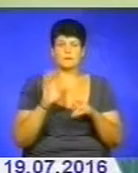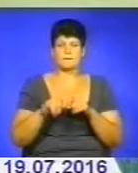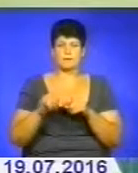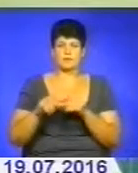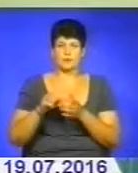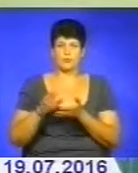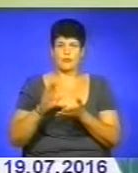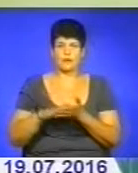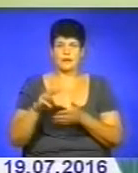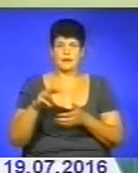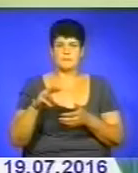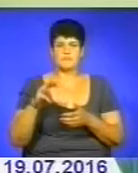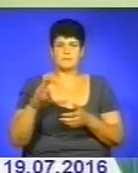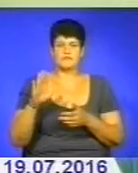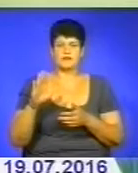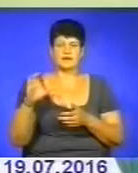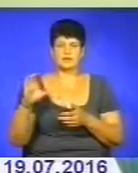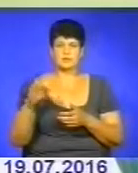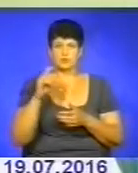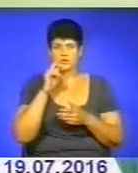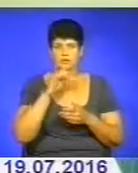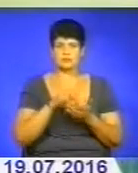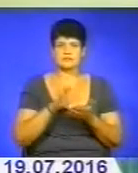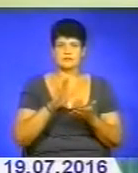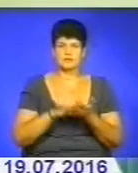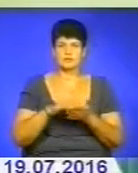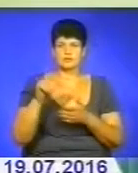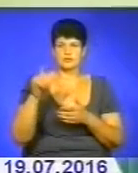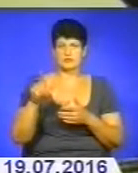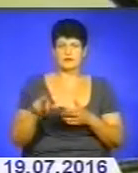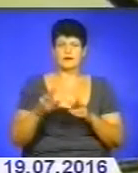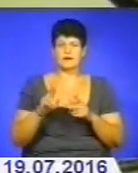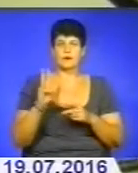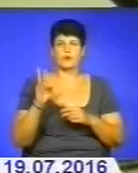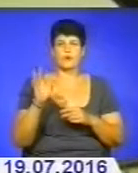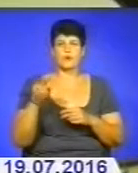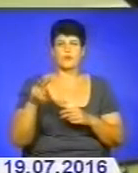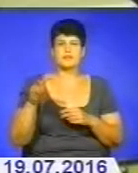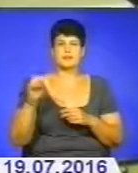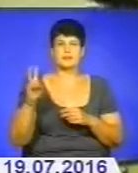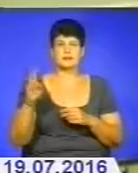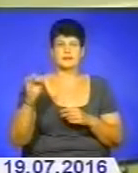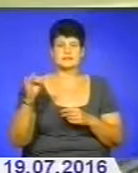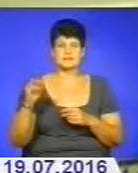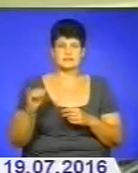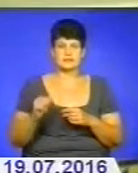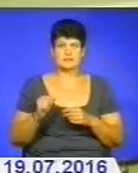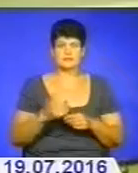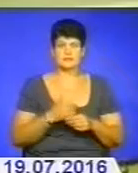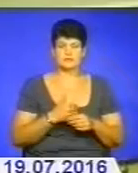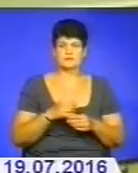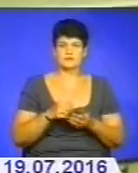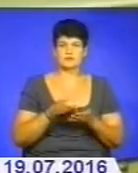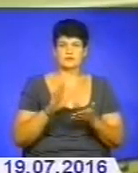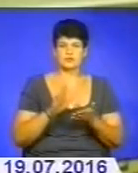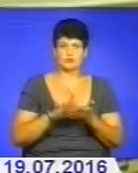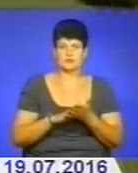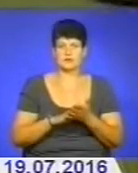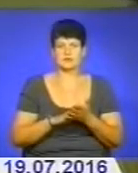обліках МВС України та буде зареєстрована на громадянина як колекційна. Скористався нагодою зареєструвати зброю і Мирон